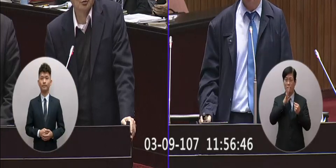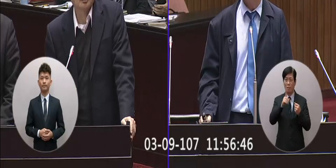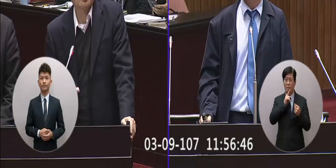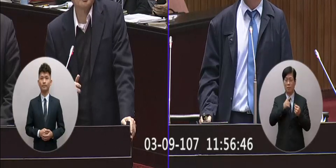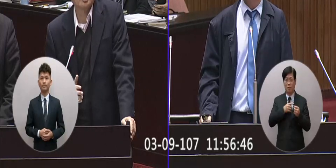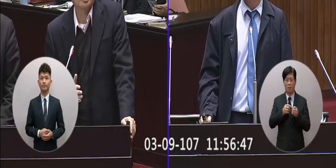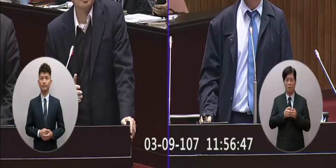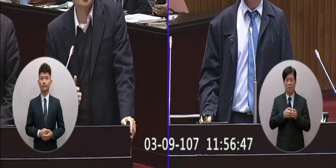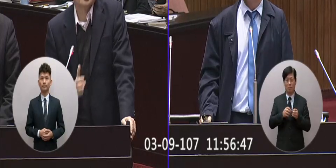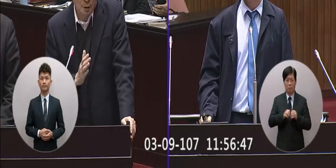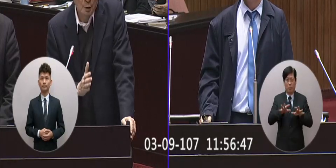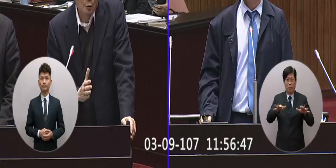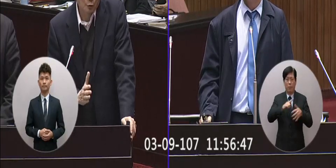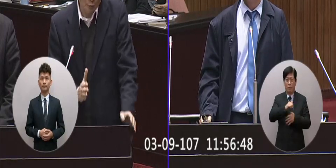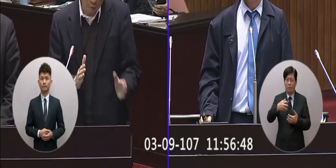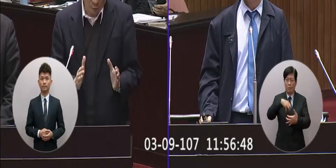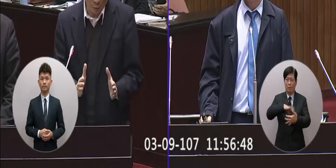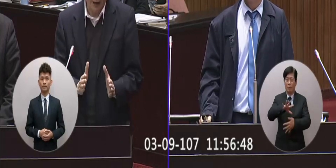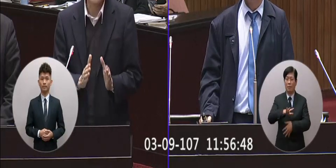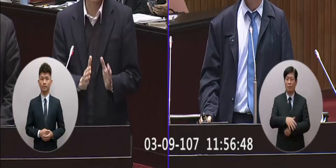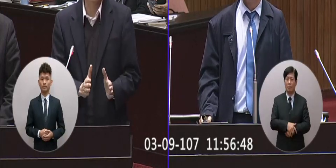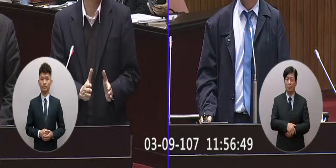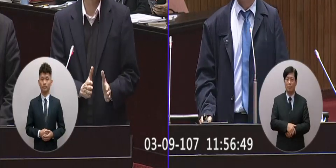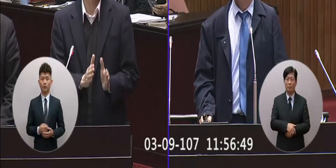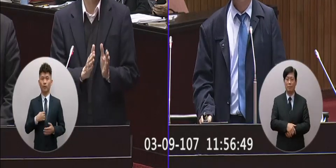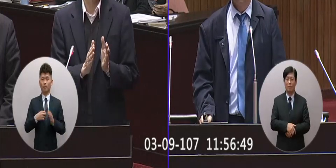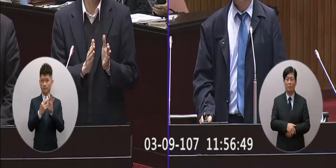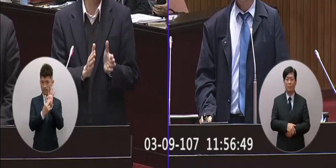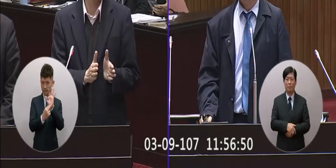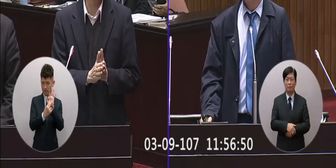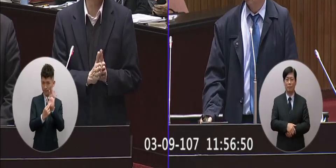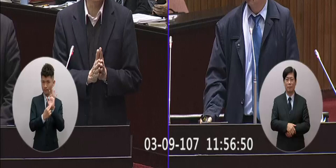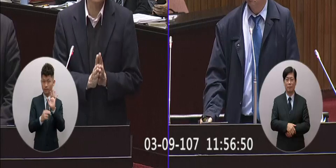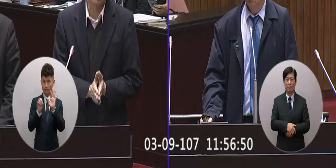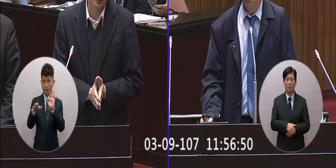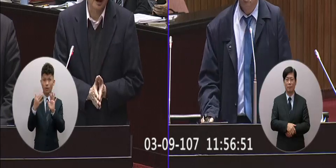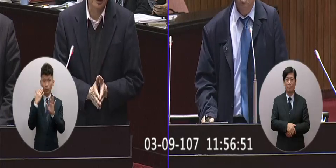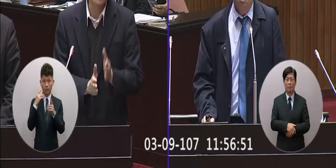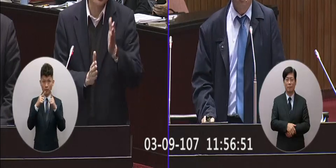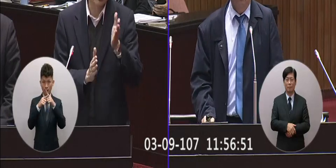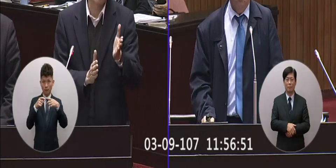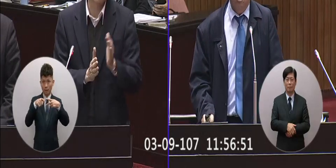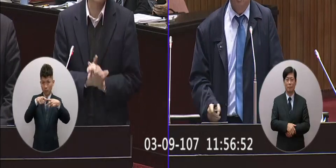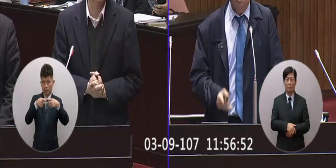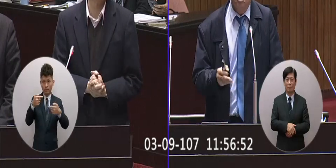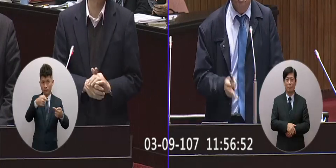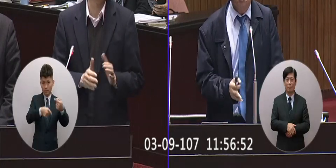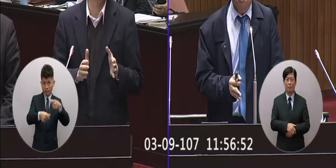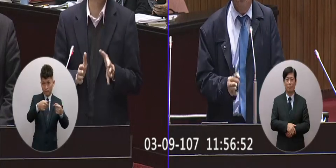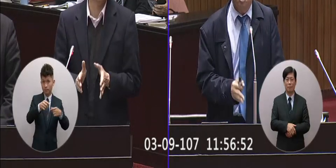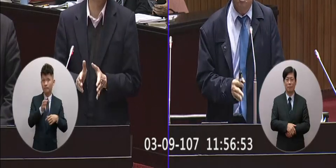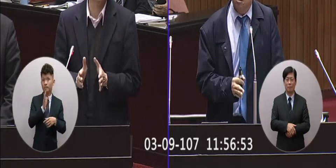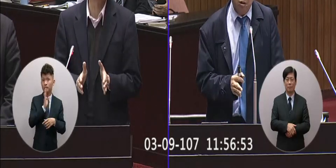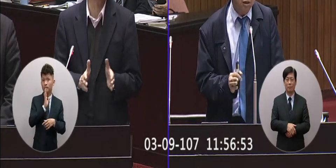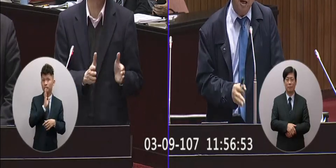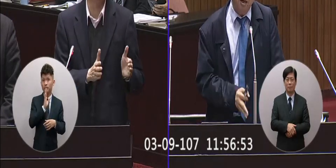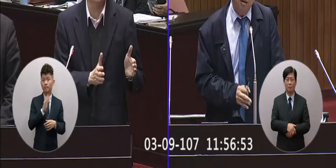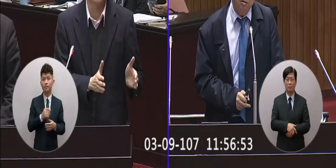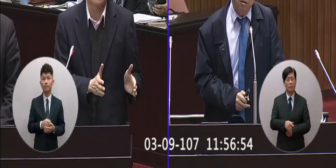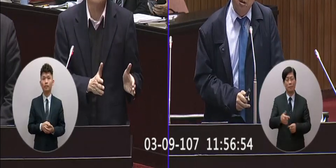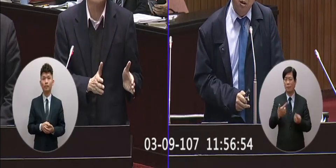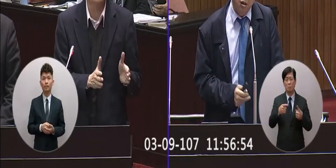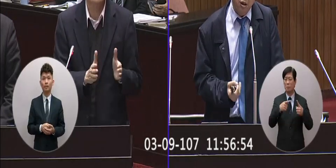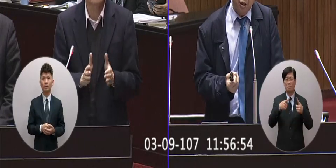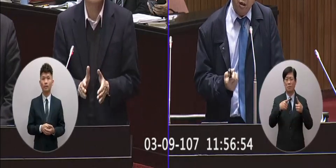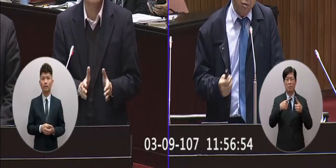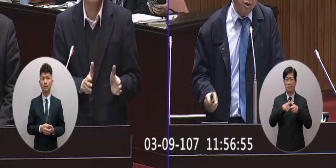质在内底啊。 我还强调啊，就是如果是人工核种的话，刚才您所说的就是 每公